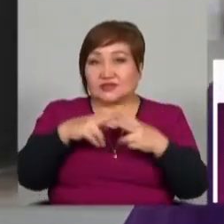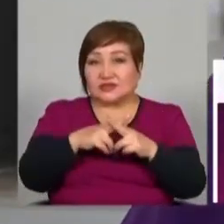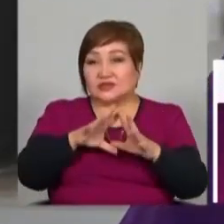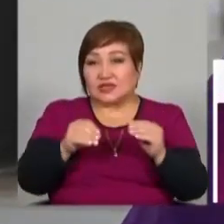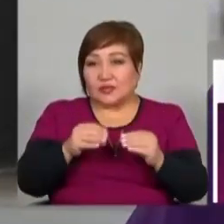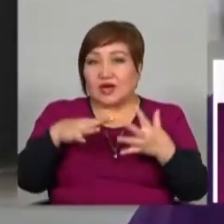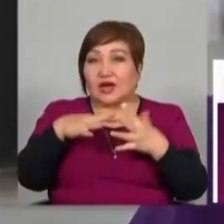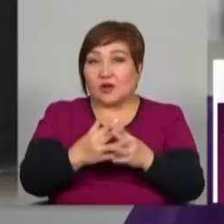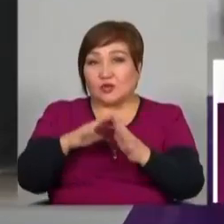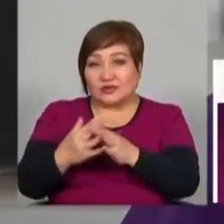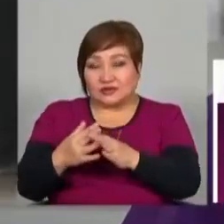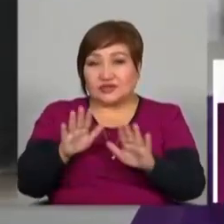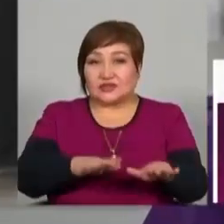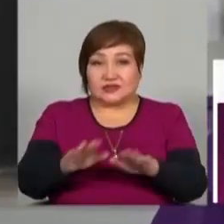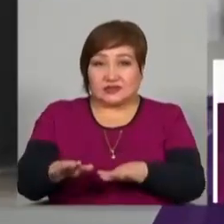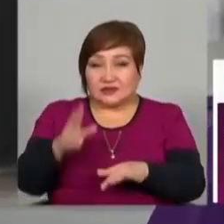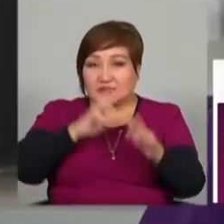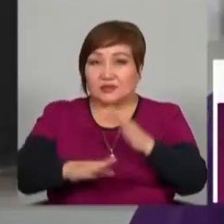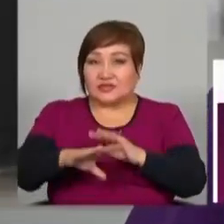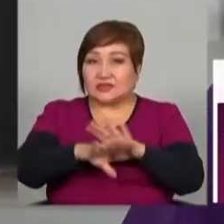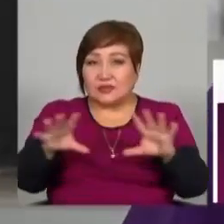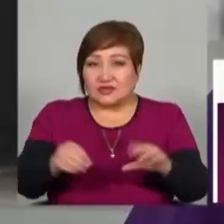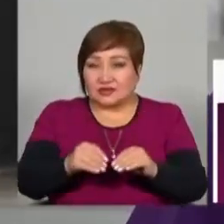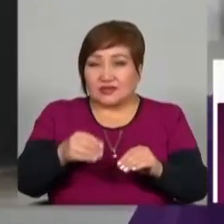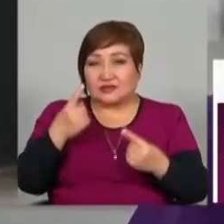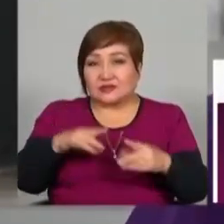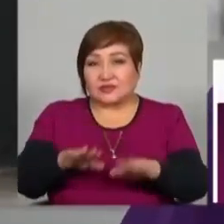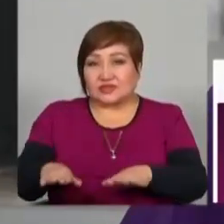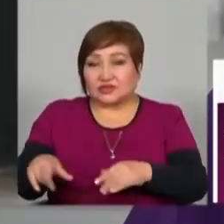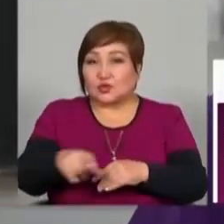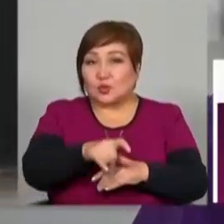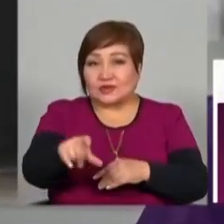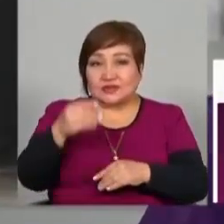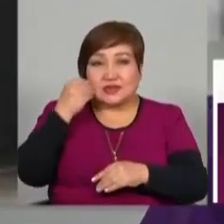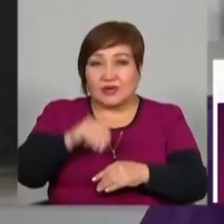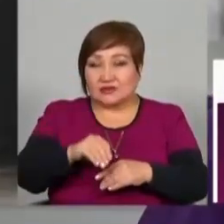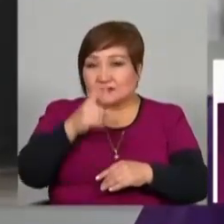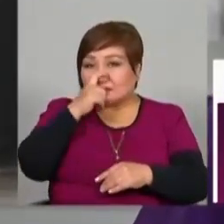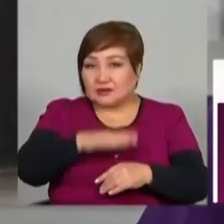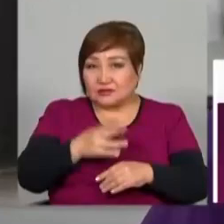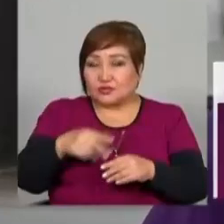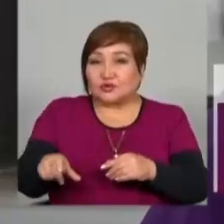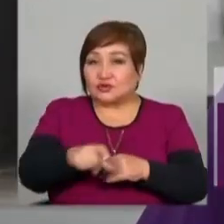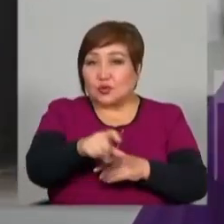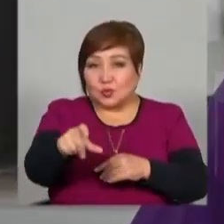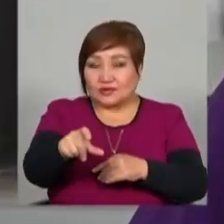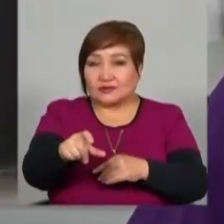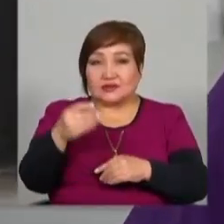еліміздің басқа бір өңірлерінде жолдың сапасы нашар. Сондықтан да мен осы жол саласын таңдаймын деп бел будым.